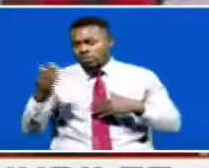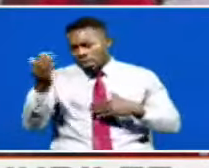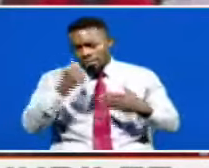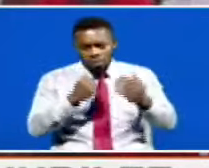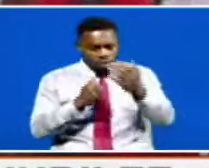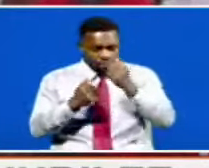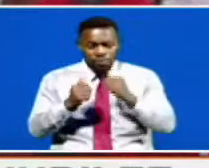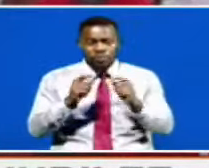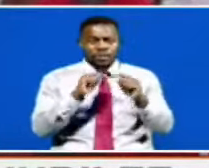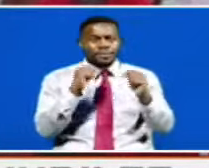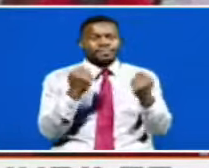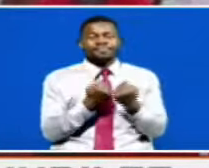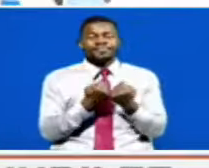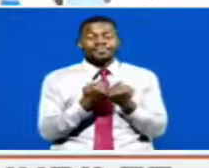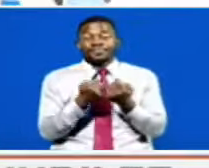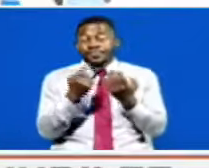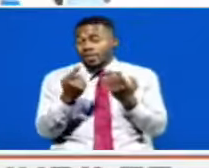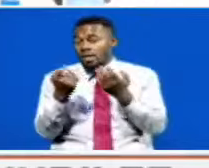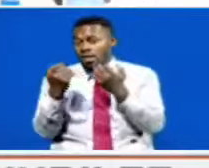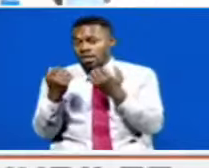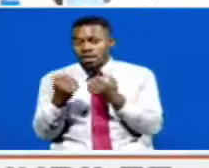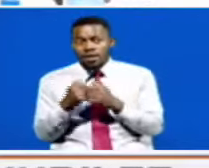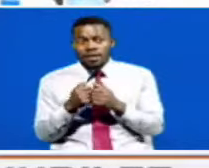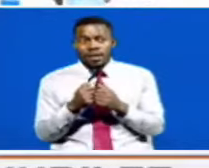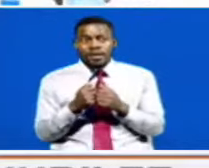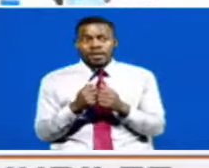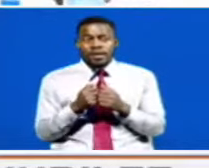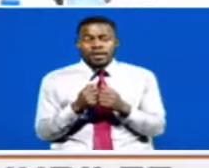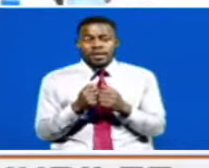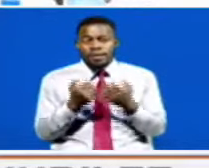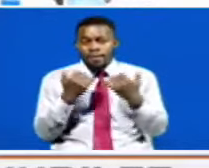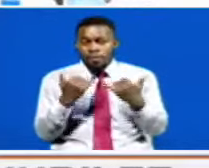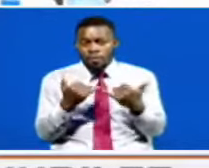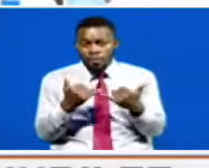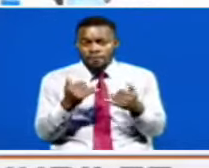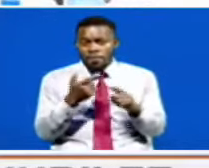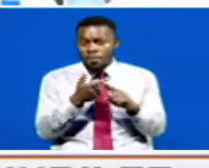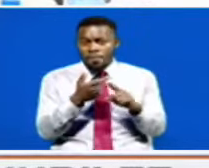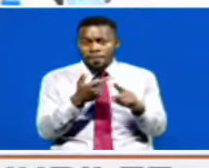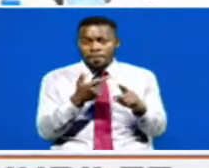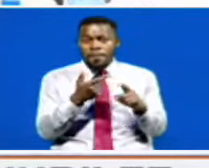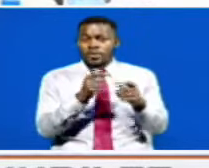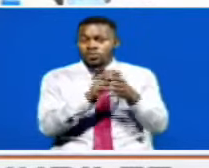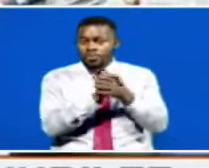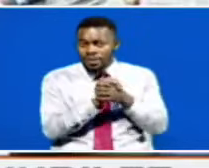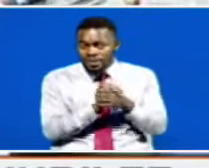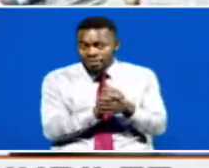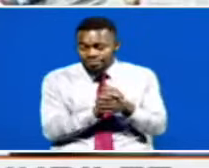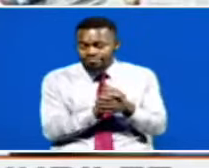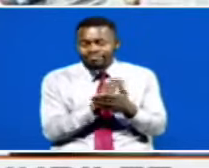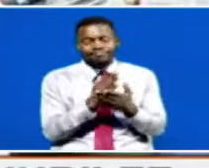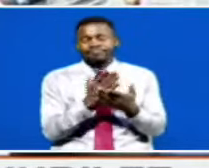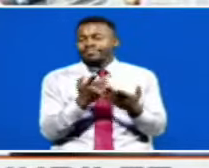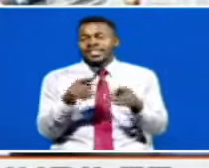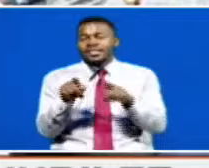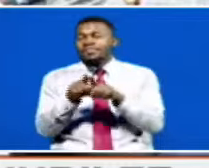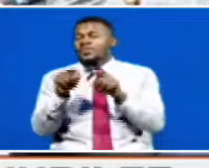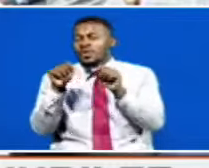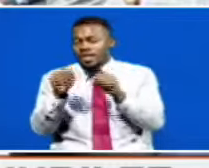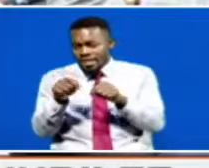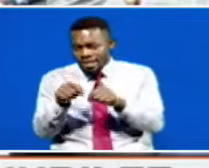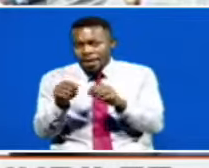kwenye mipango ya kisiasa ya Rais. Sisi kama waheshimiwa Jubilee, hii leo Rais akifanya mkutano na wawakilishi